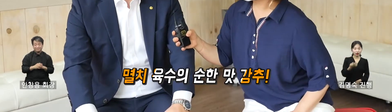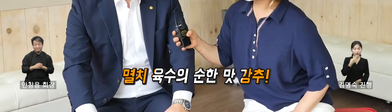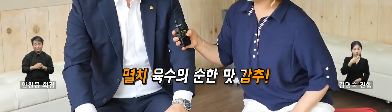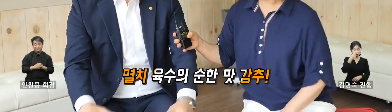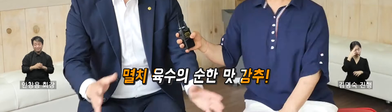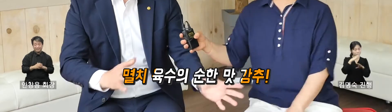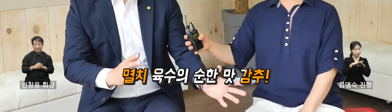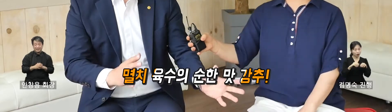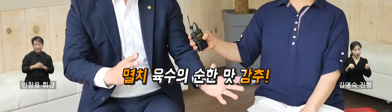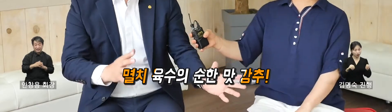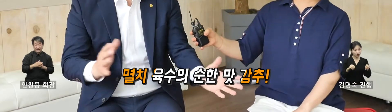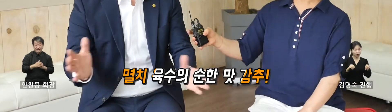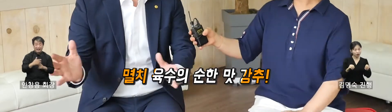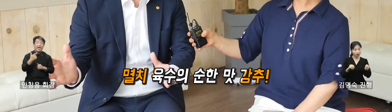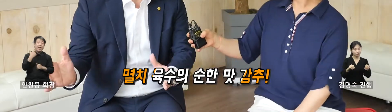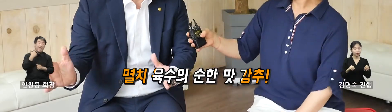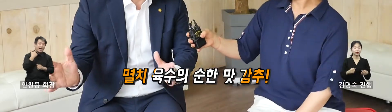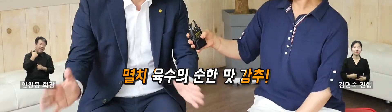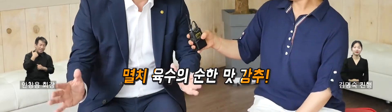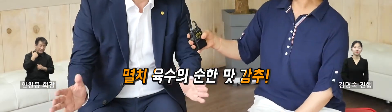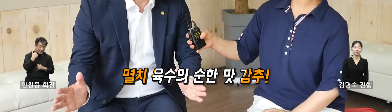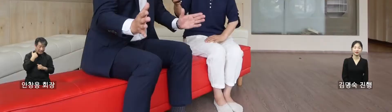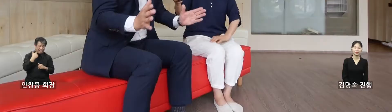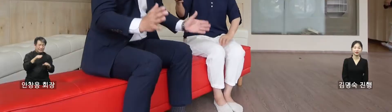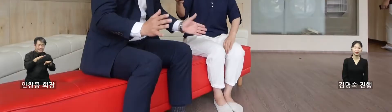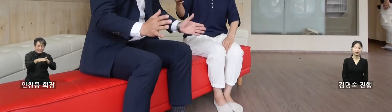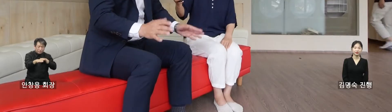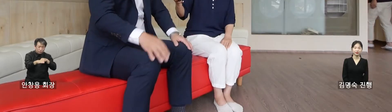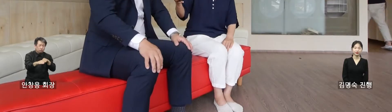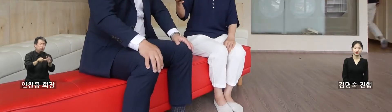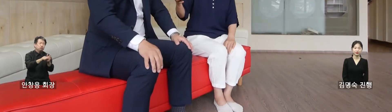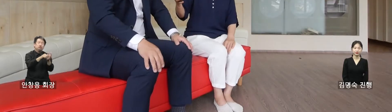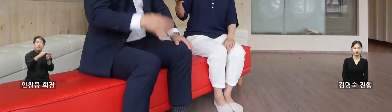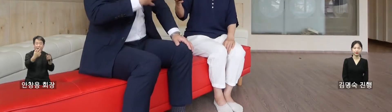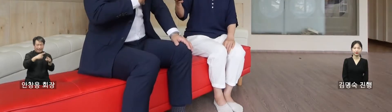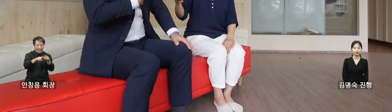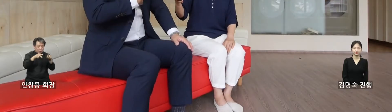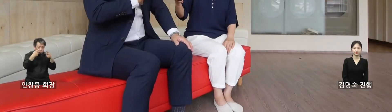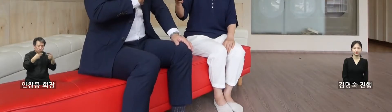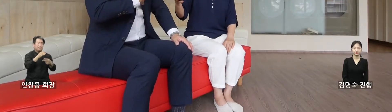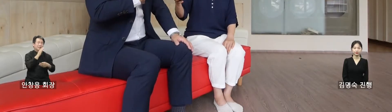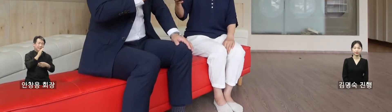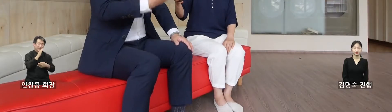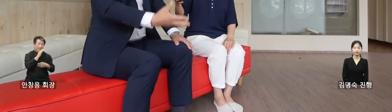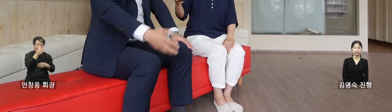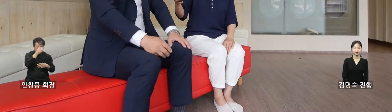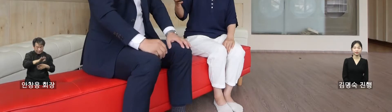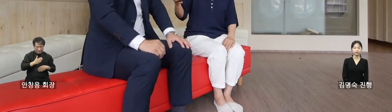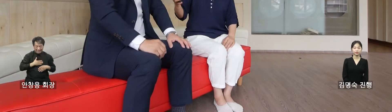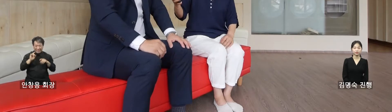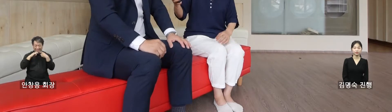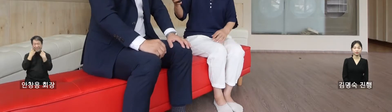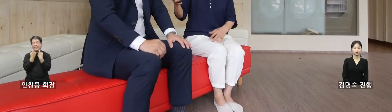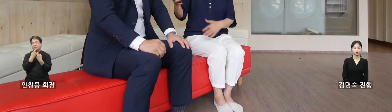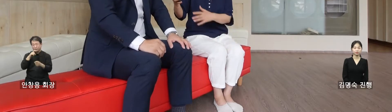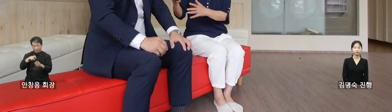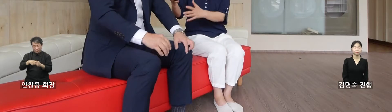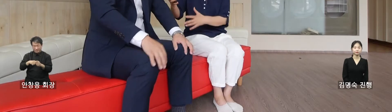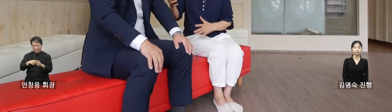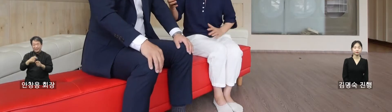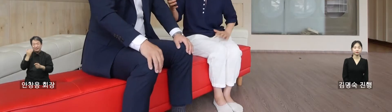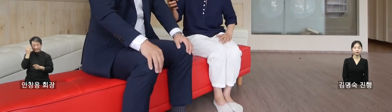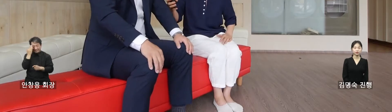해장이라고 하셨는데. 아, 그 해장으로 유명한 칼국수인 건 맞아요. 근데 저는 순한 맛을 좋아합니다.